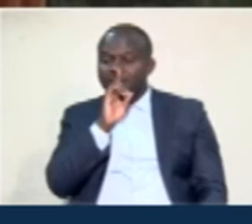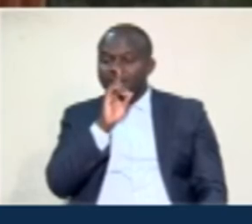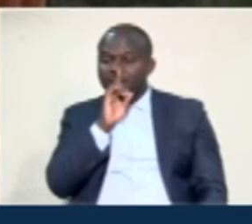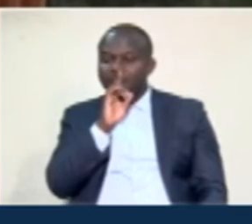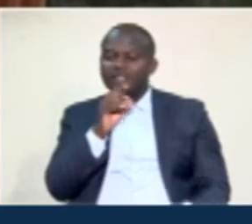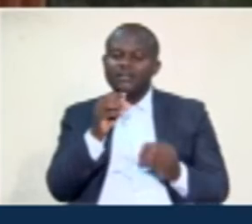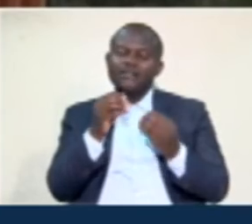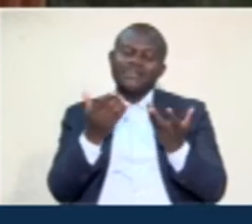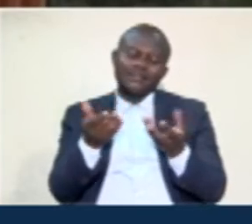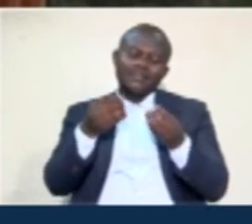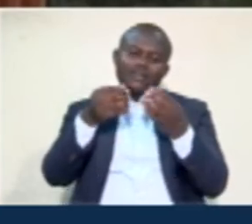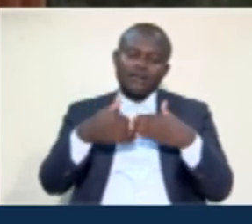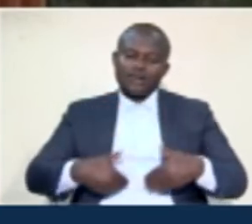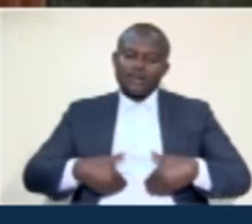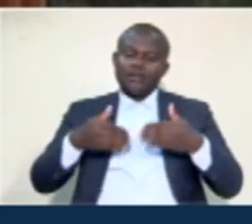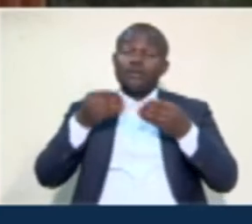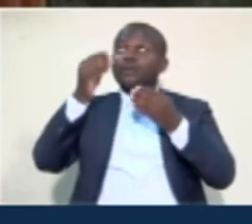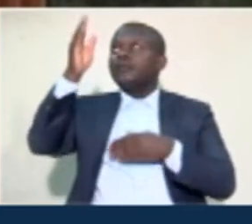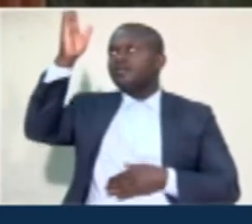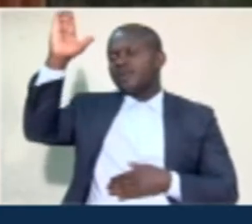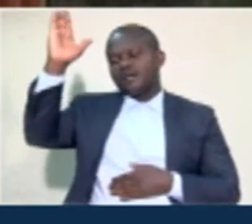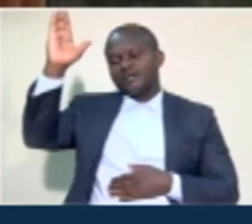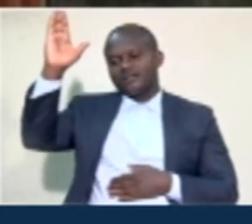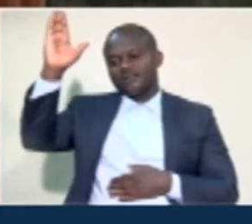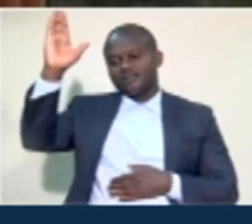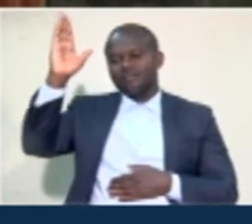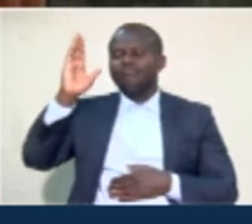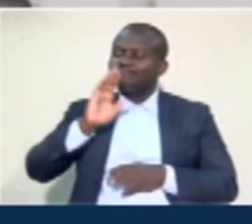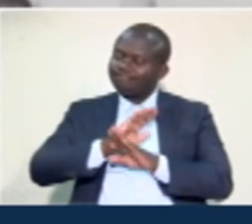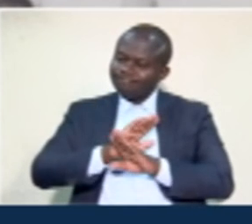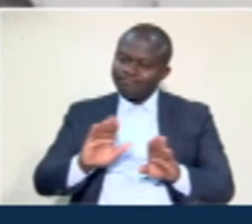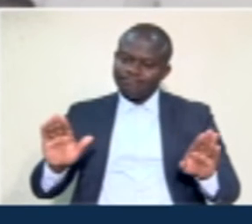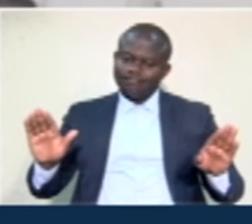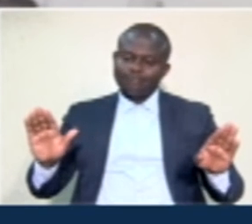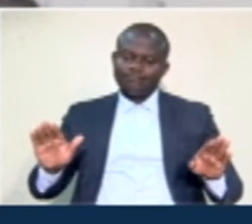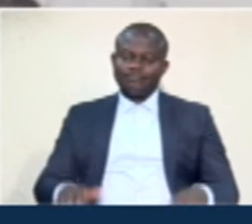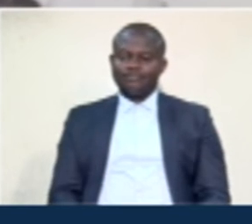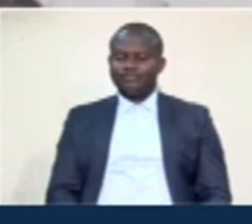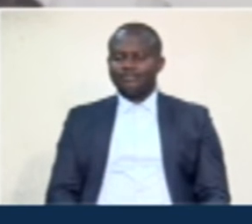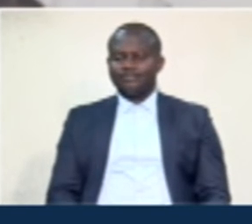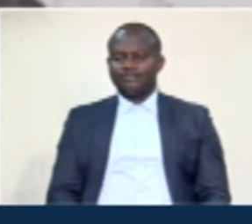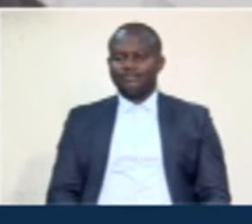ikibazo cyiza no kubaha Imana. Setu.